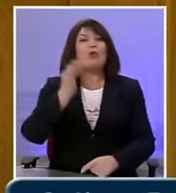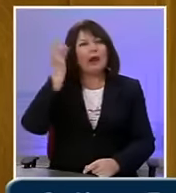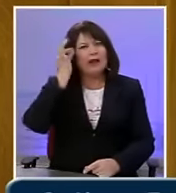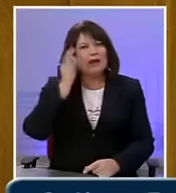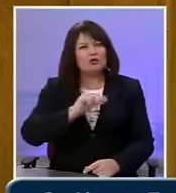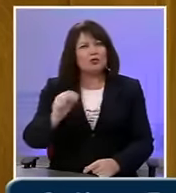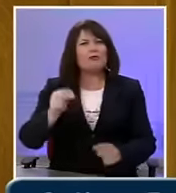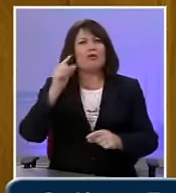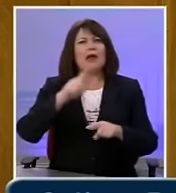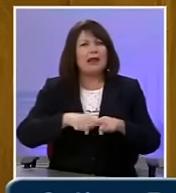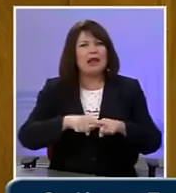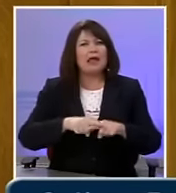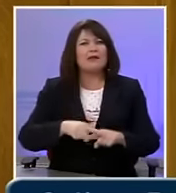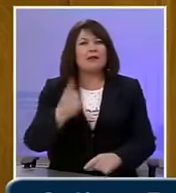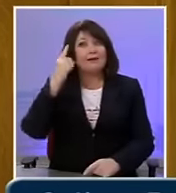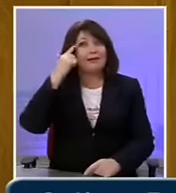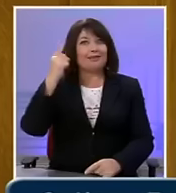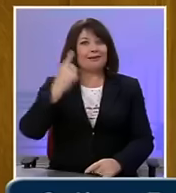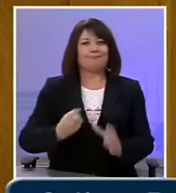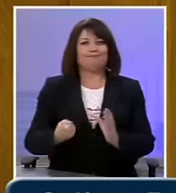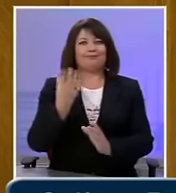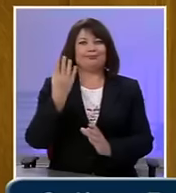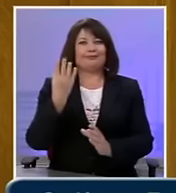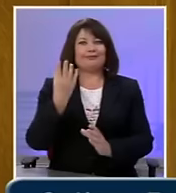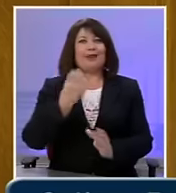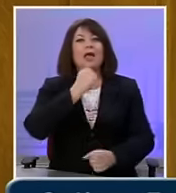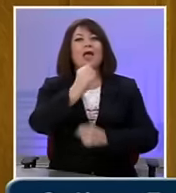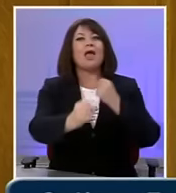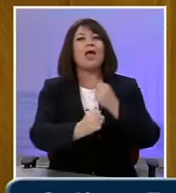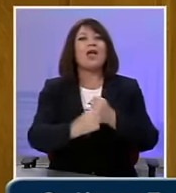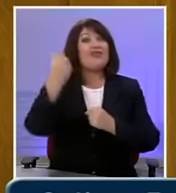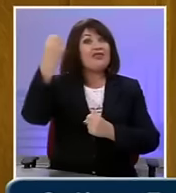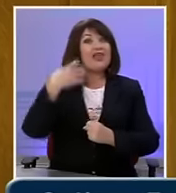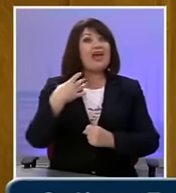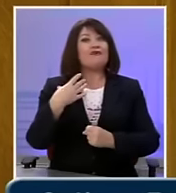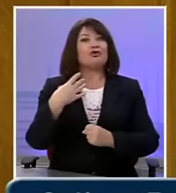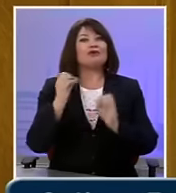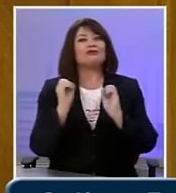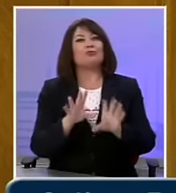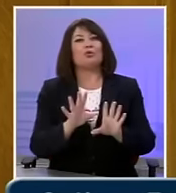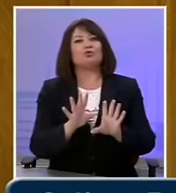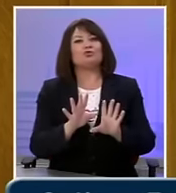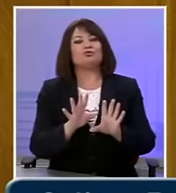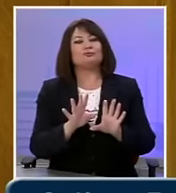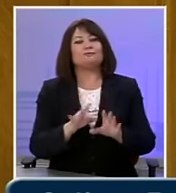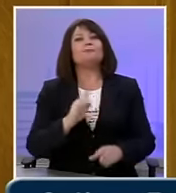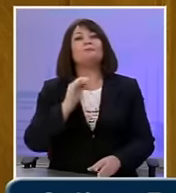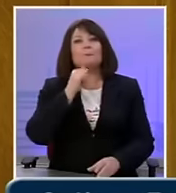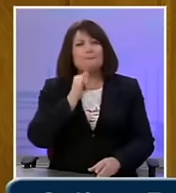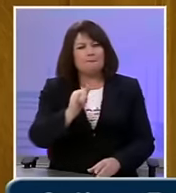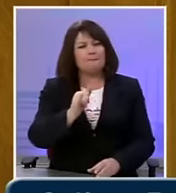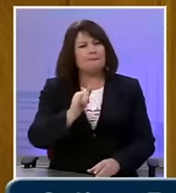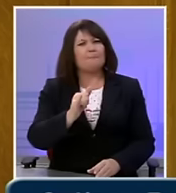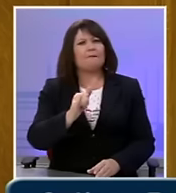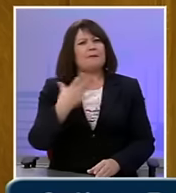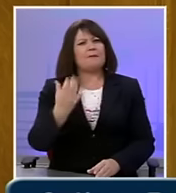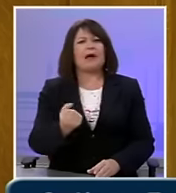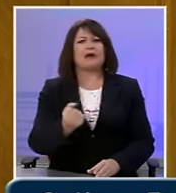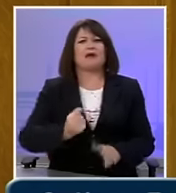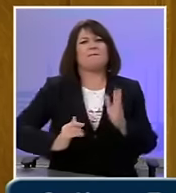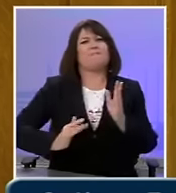Ελλάδα, έχει εμπνευστεί από τον αιώνα του διαφωτισμού. Πιστεύουμε ότι πάντοτε υπάρχει η δυνατότητα προόδου.